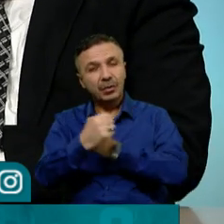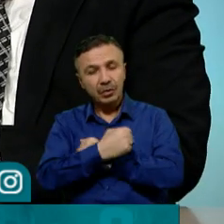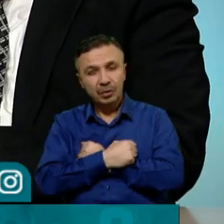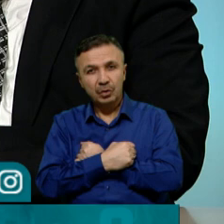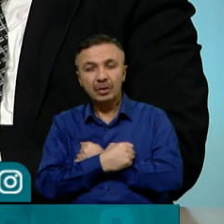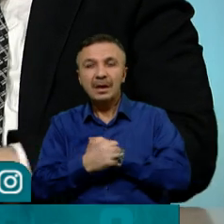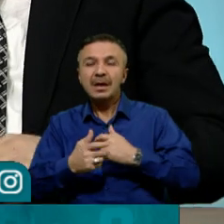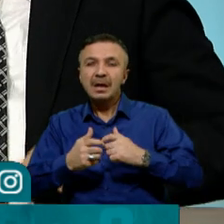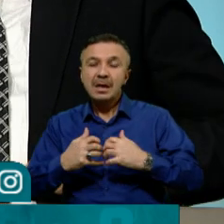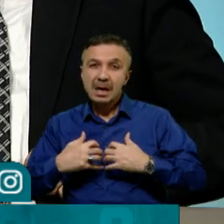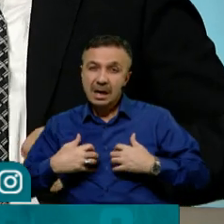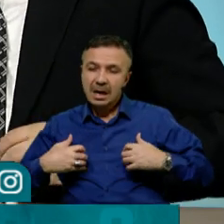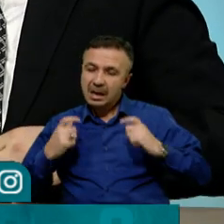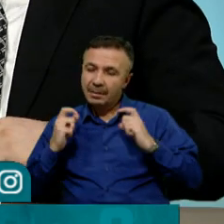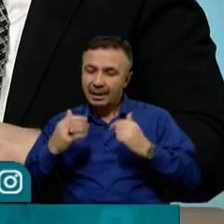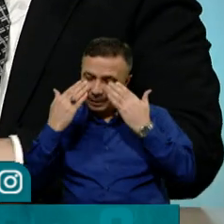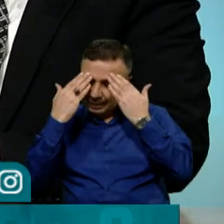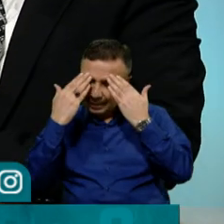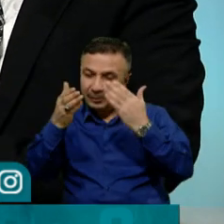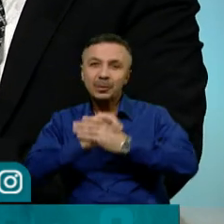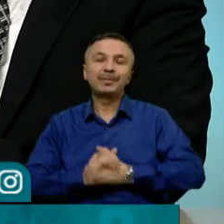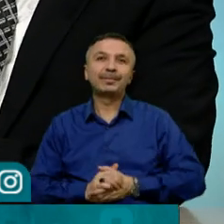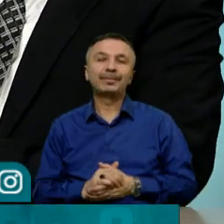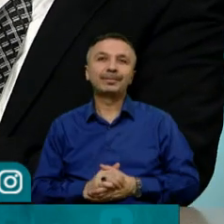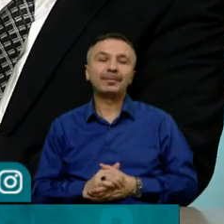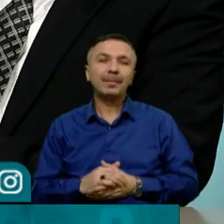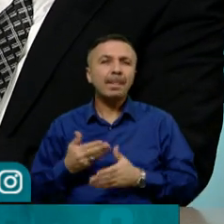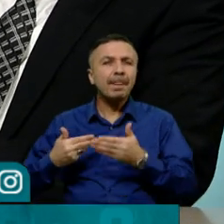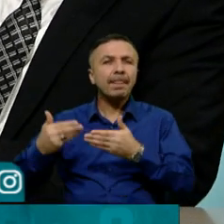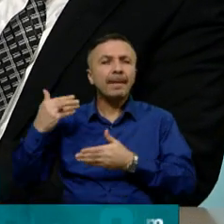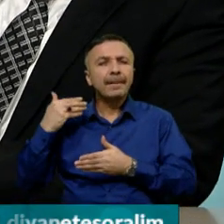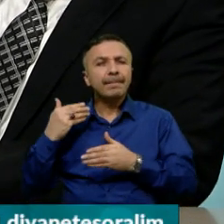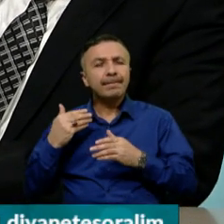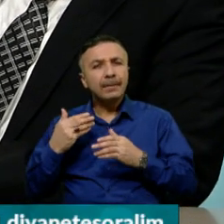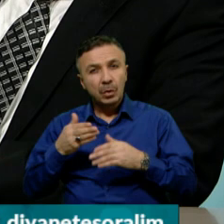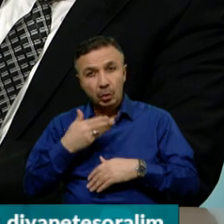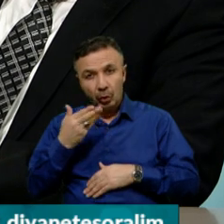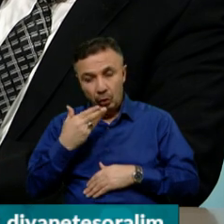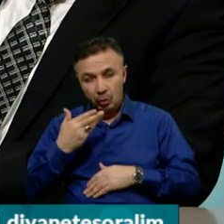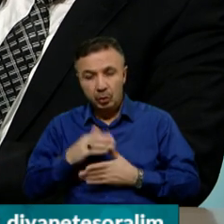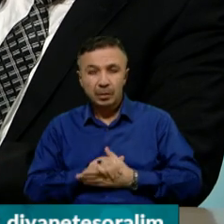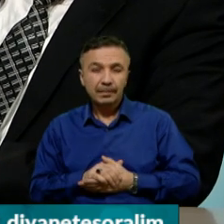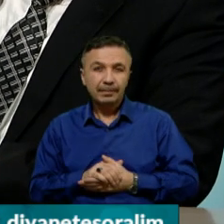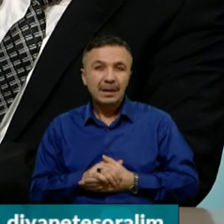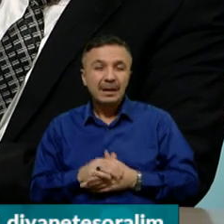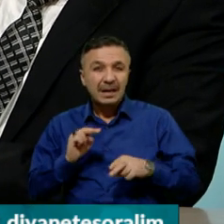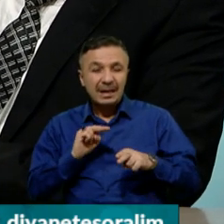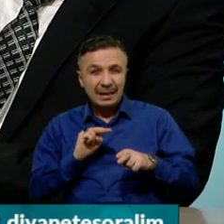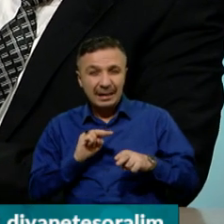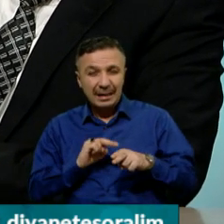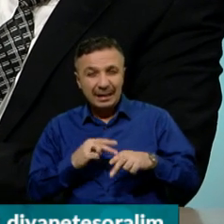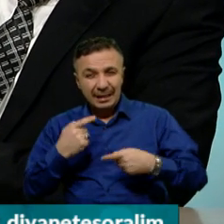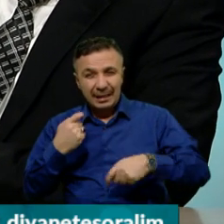Kahraman adı Selam ediyoruz bu vesileyle Evet az evvel Evet hocam kredi kullandığımızda bankalar